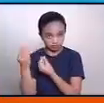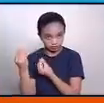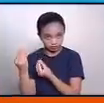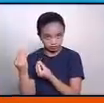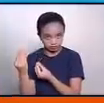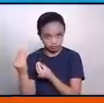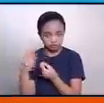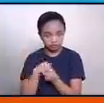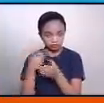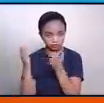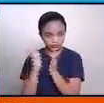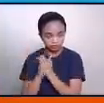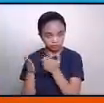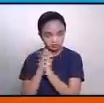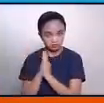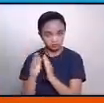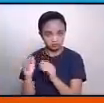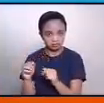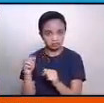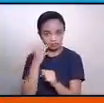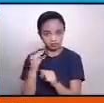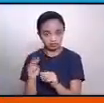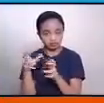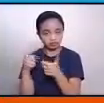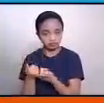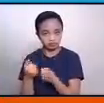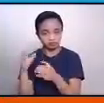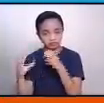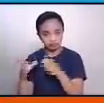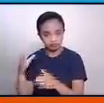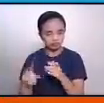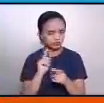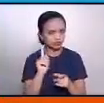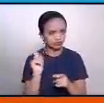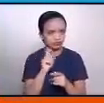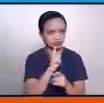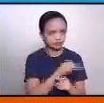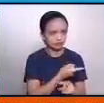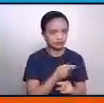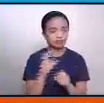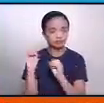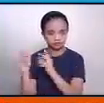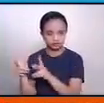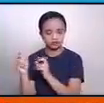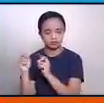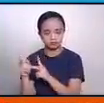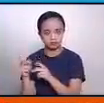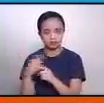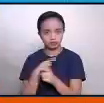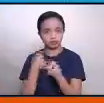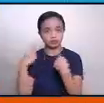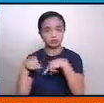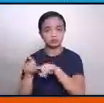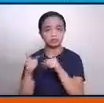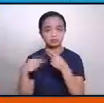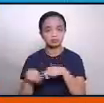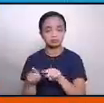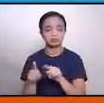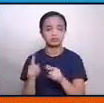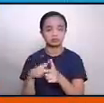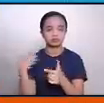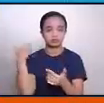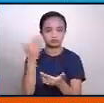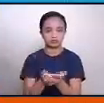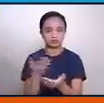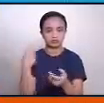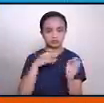kanila. Nangungumusta po ako kung, Ma'am, ano, kumusta na po yung ganun, sir? Ano siya sabi? Tapos sabi niya, sige, ano, punta ka na lang dito. Tapos pagpupunta